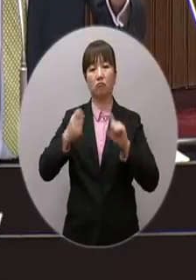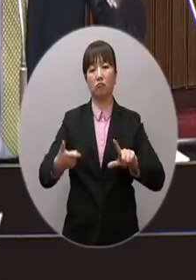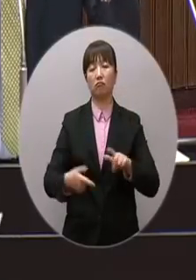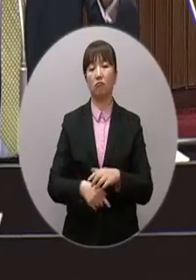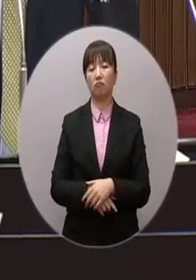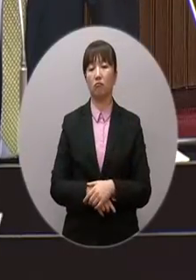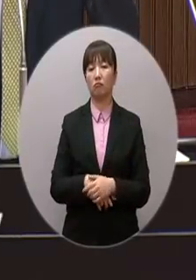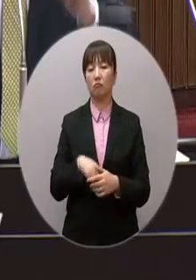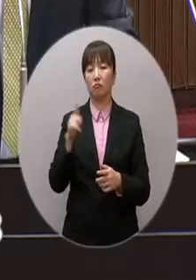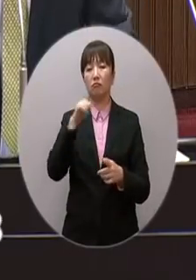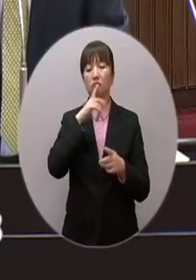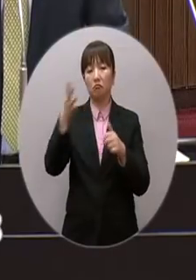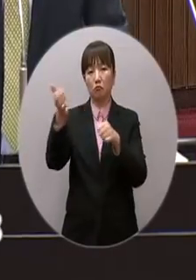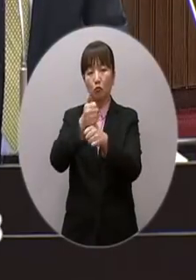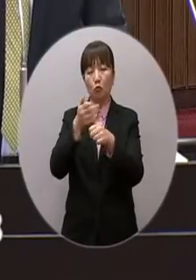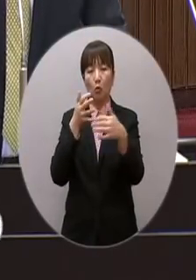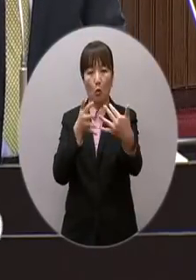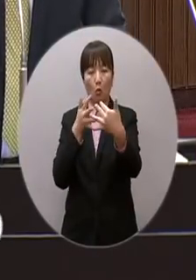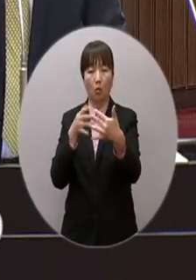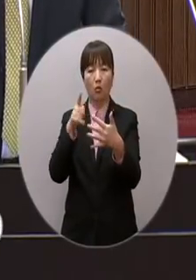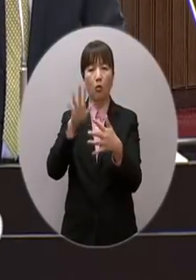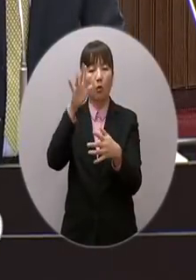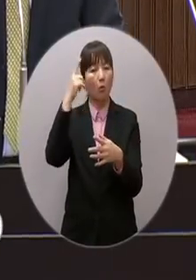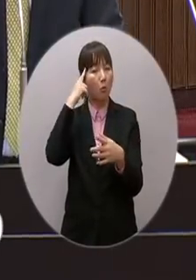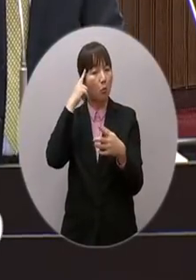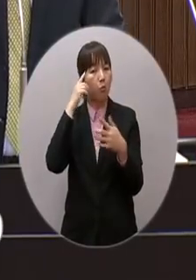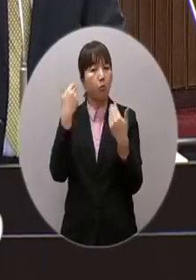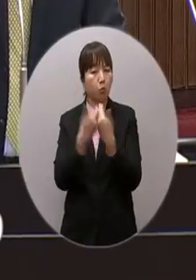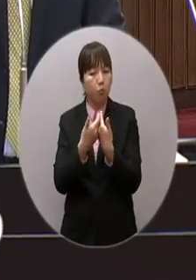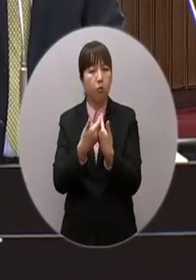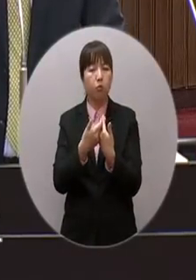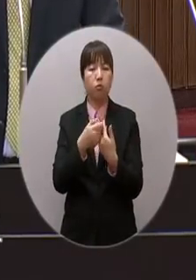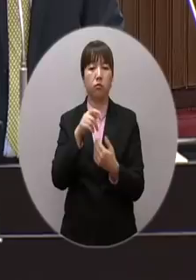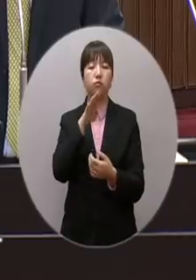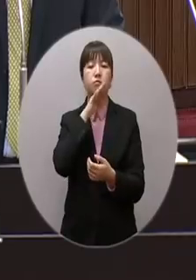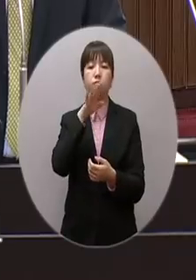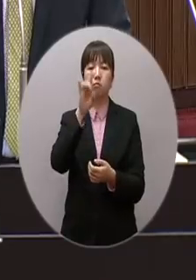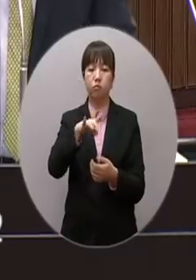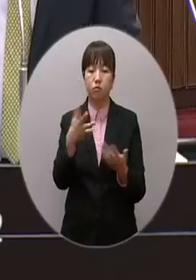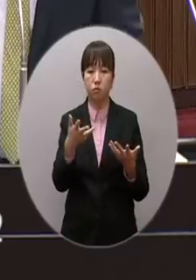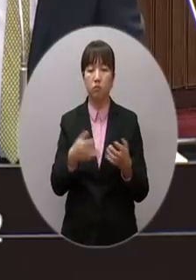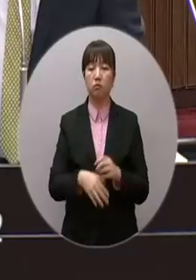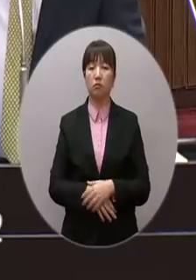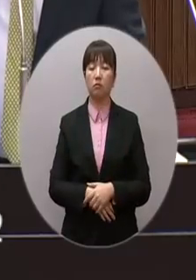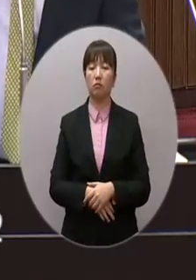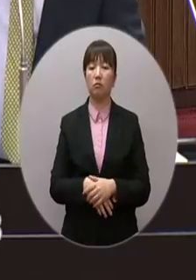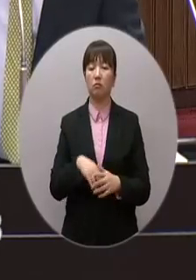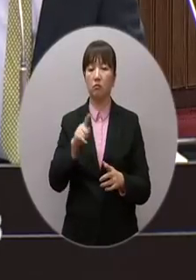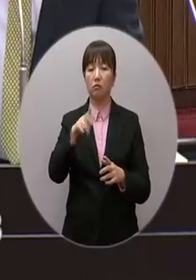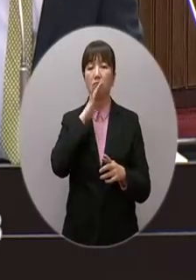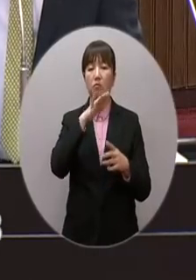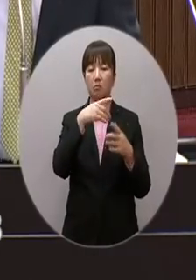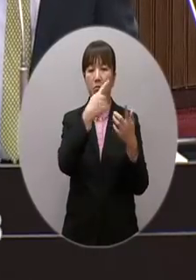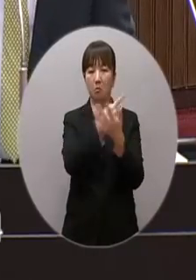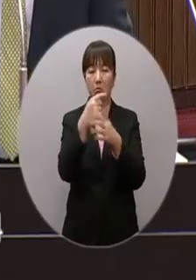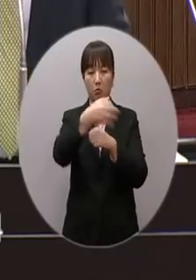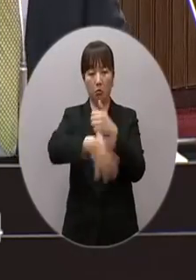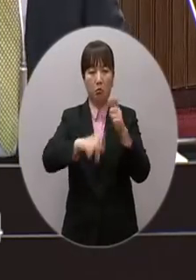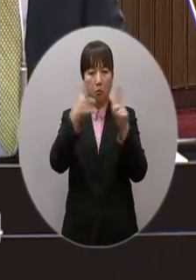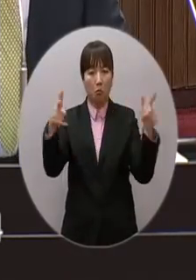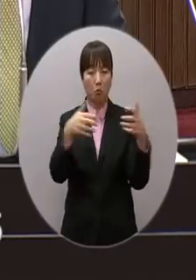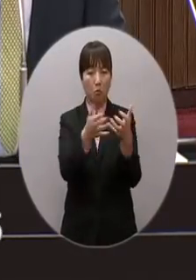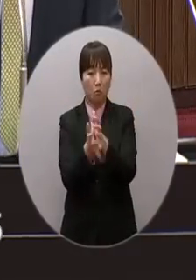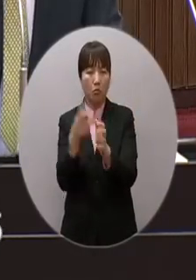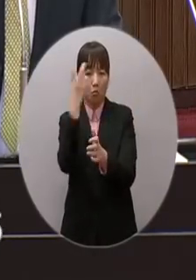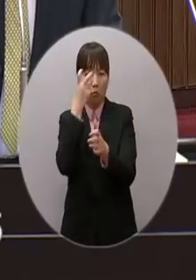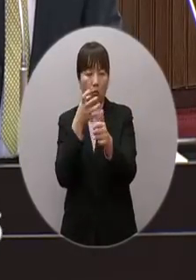大。总质询啊，之所以有意义，总质询之所以有意义，就是我们把各部会监督的结